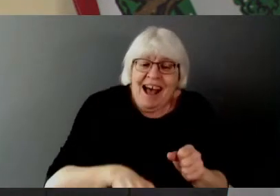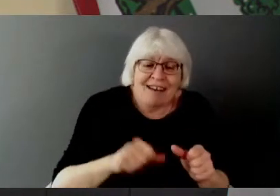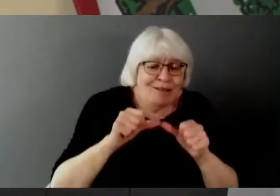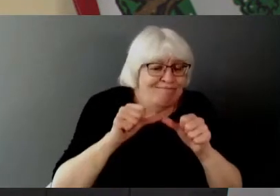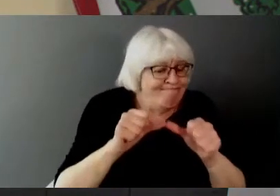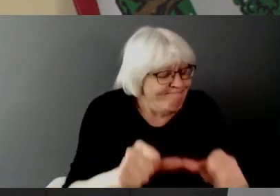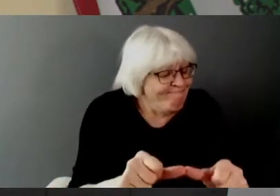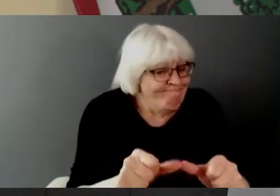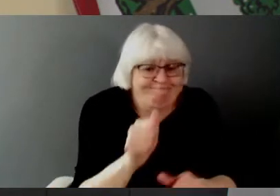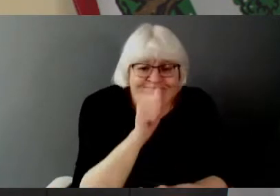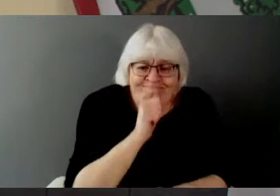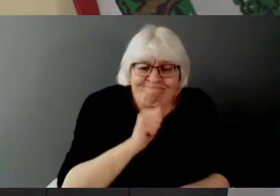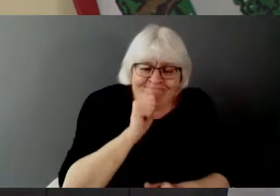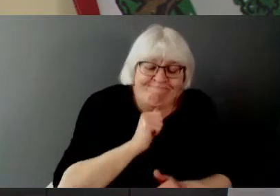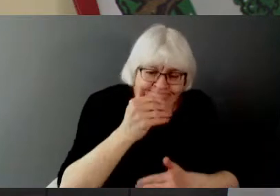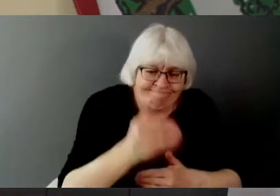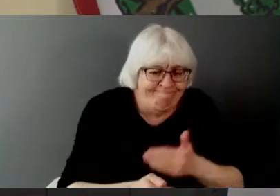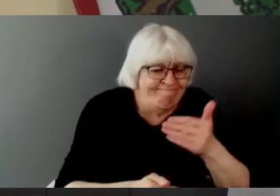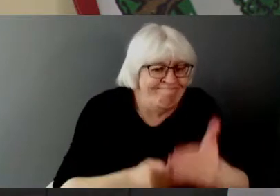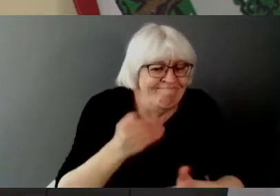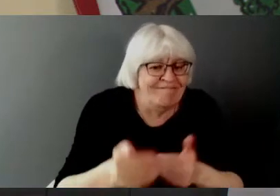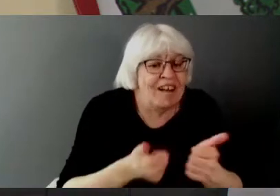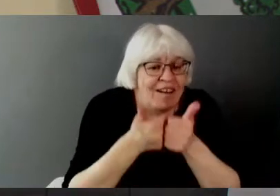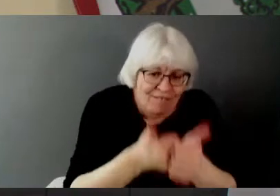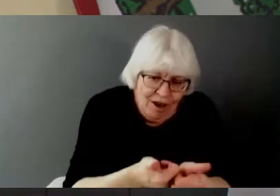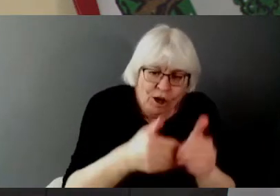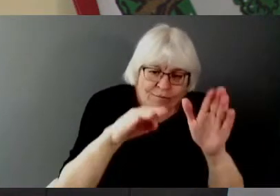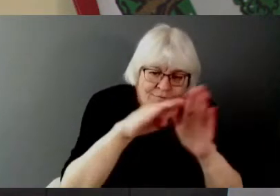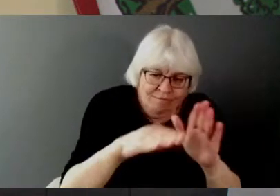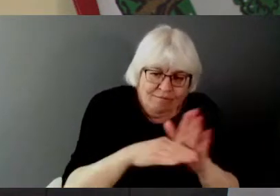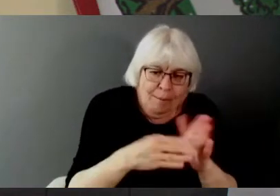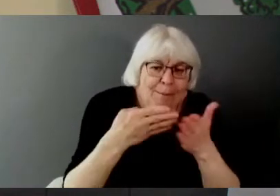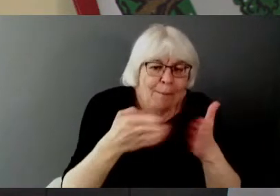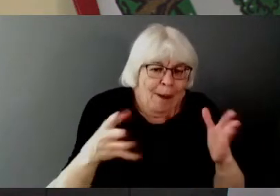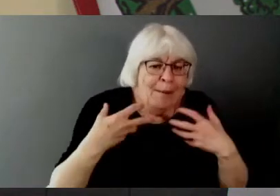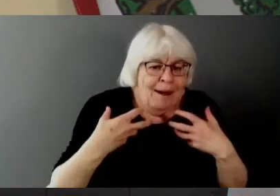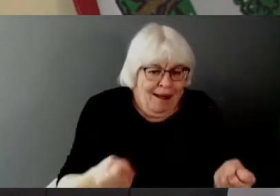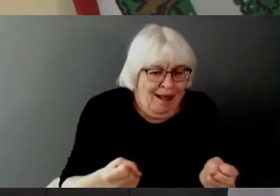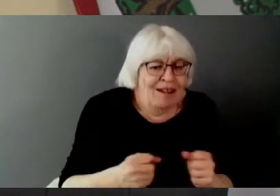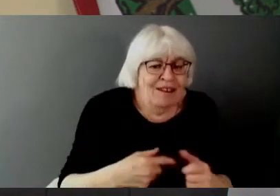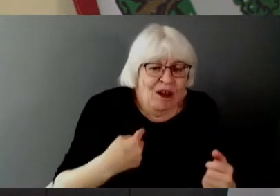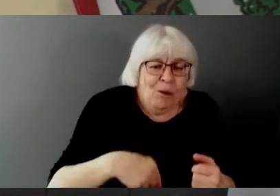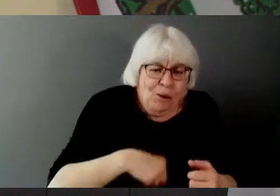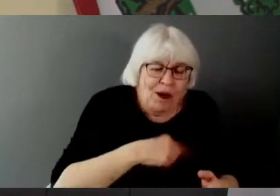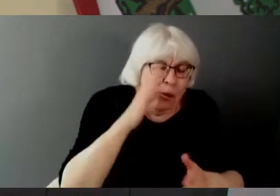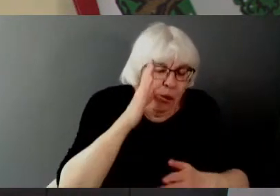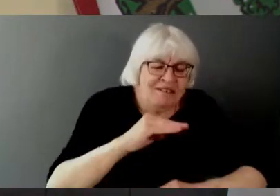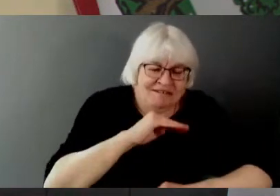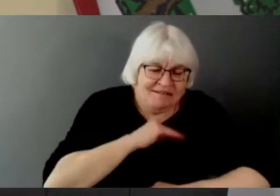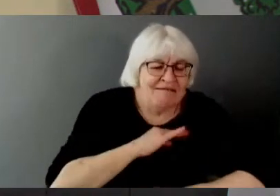these things. And I have great comfort in the fact that Islanders will do it. Thank you all so much.